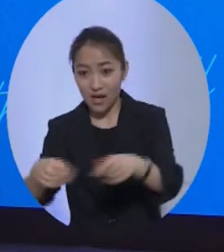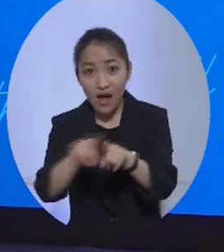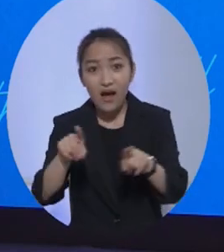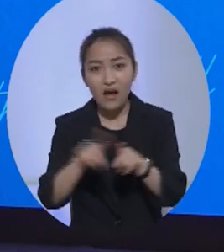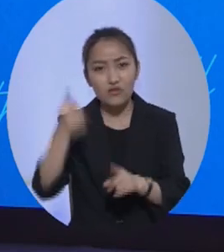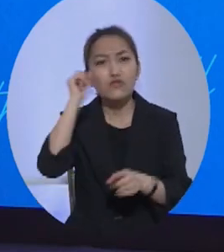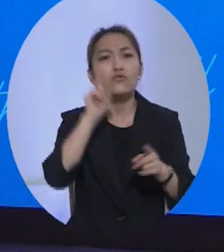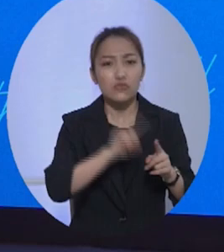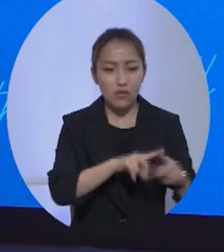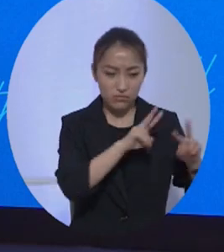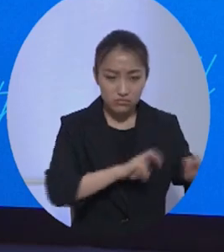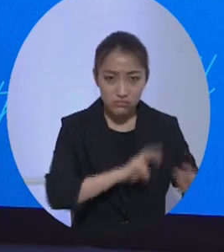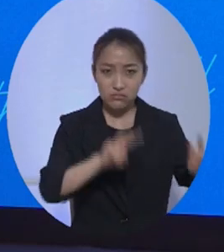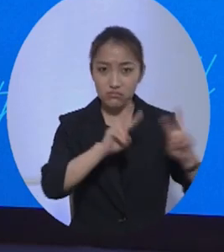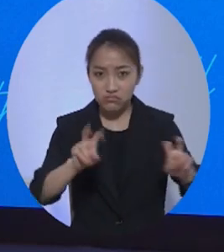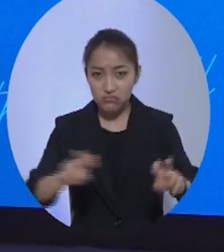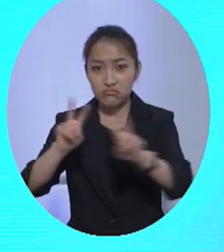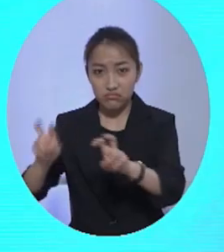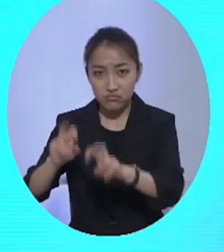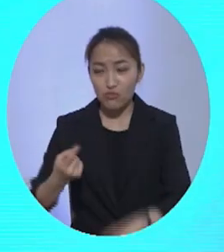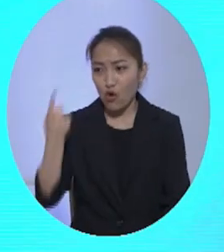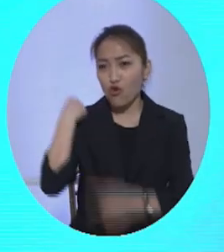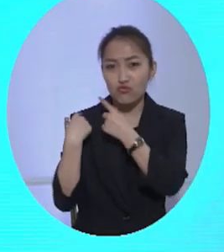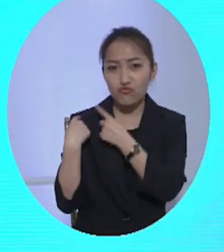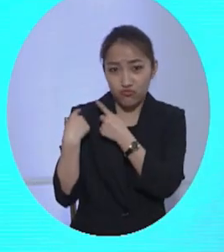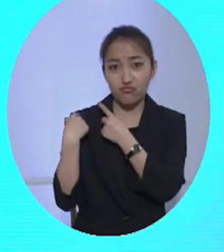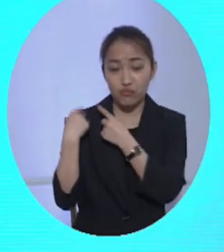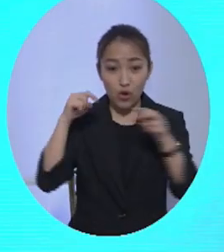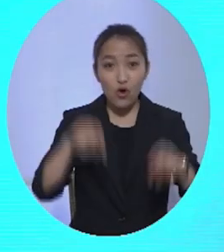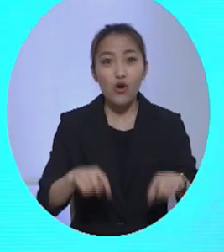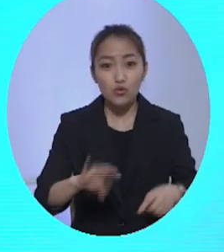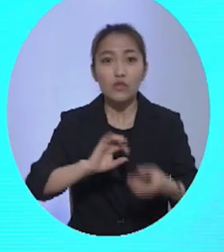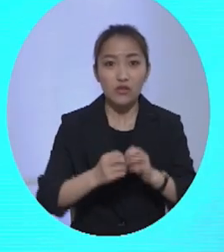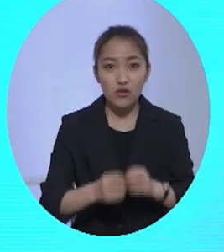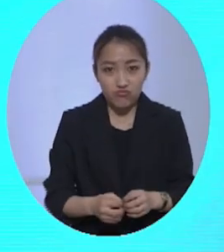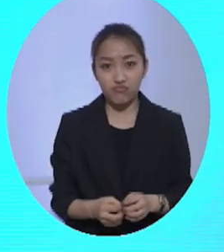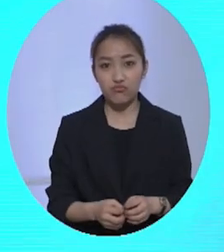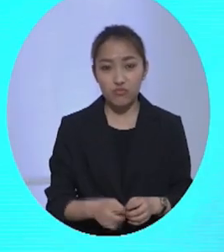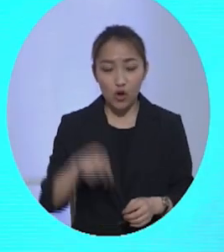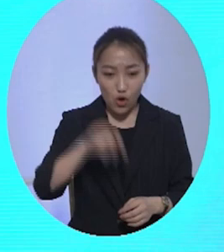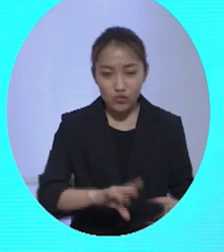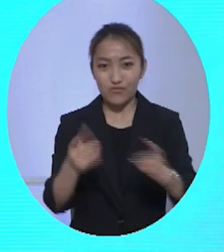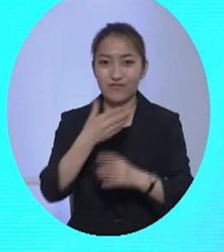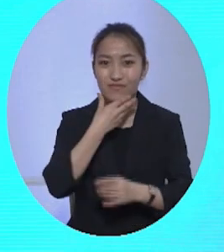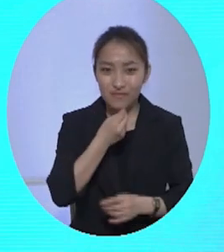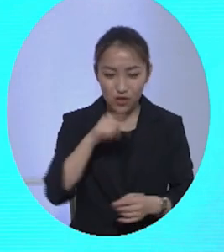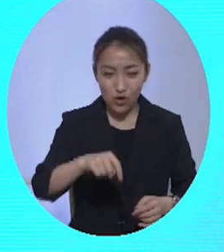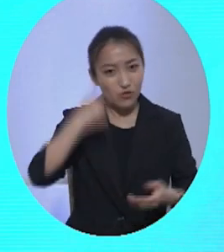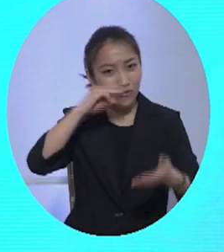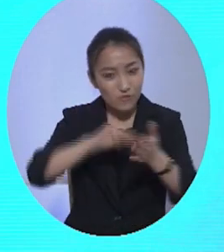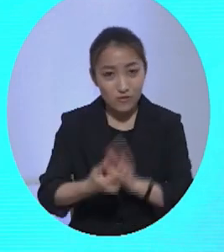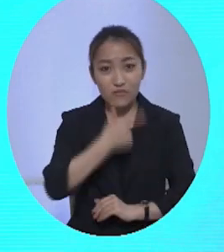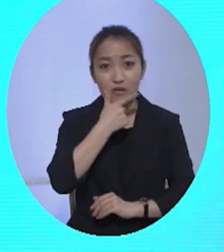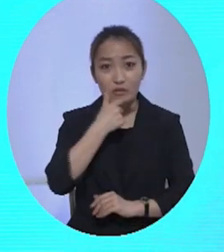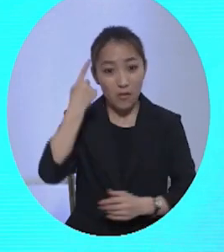байна. Тэг хүн өчигдрөө мэдхгүй болохоор өнөөдрөө мэдтгүн байна. Өнөөдрөө товлж чаддгүн байна. Өнөөдрөө товлж чадахгүй бол